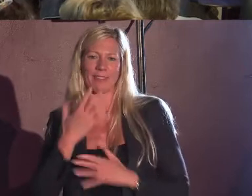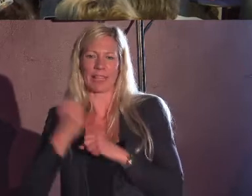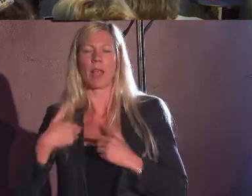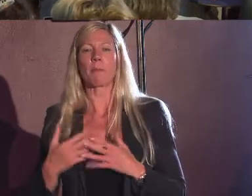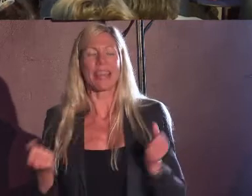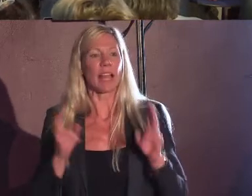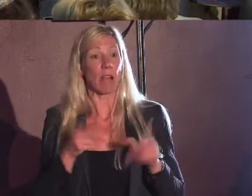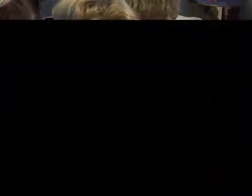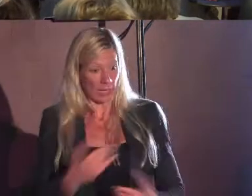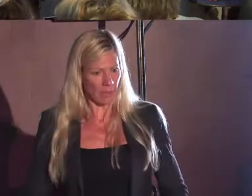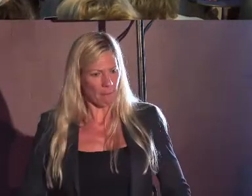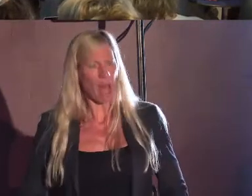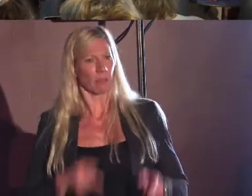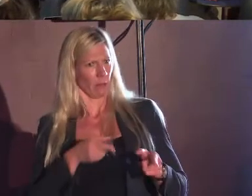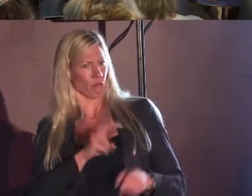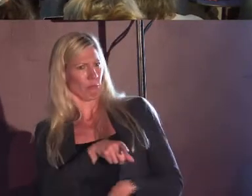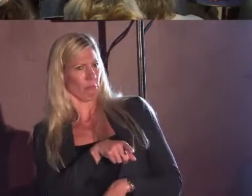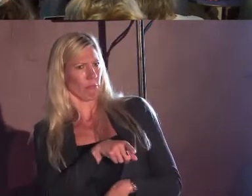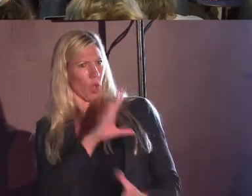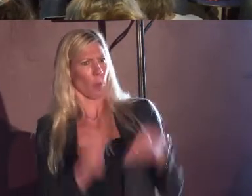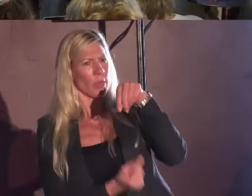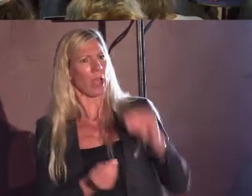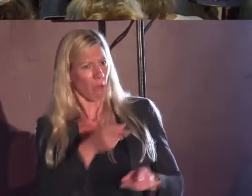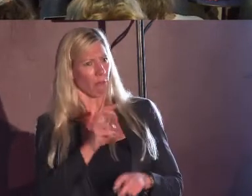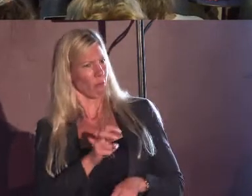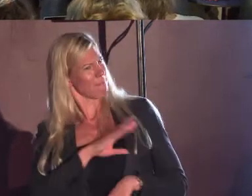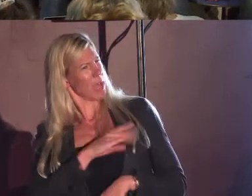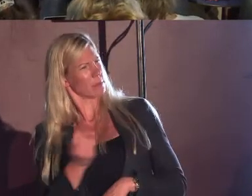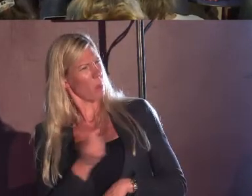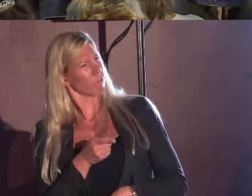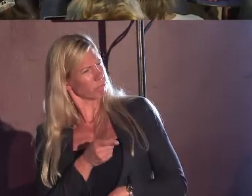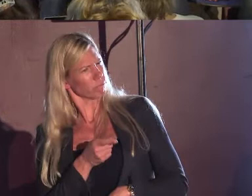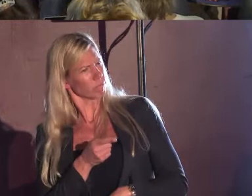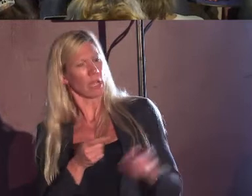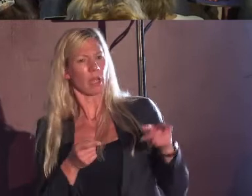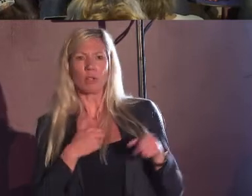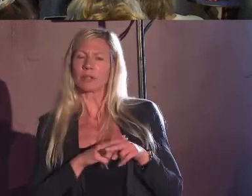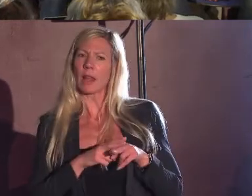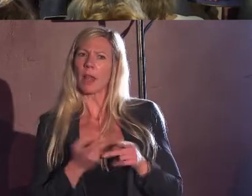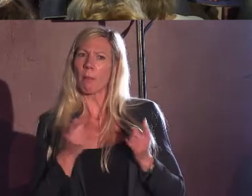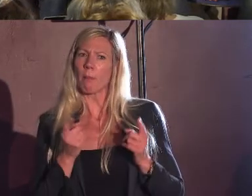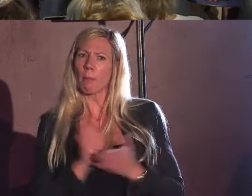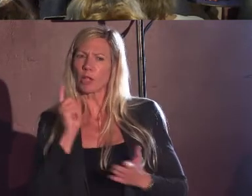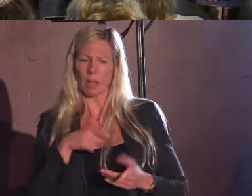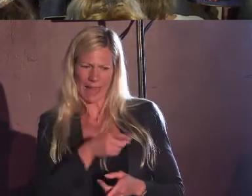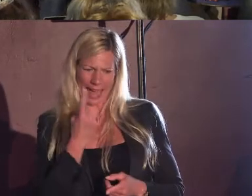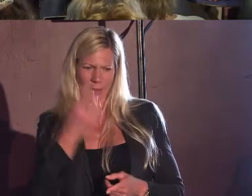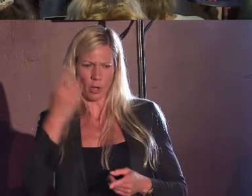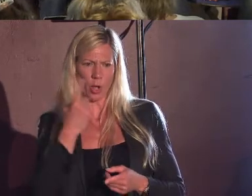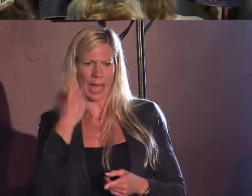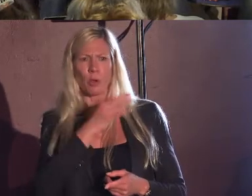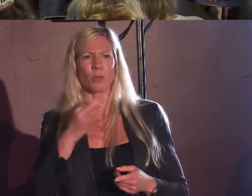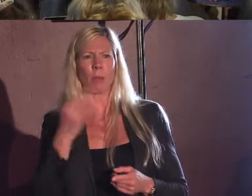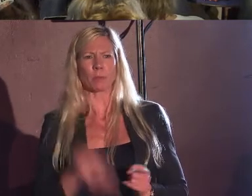Men den här kappan, det fanns någonting. Och helt plötsligt så inser jag liksom att det här är ju 100% slump. Och den